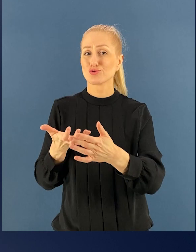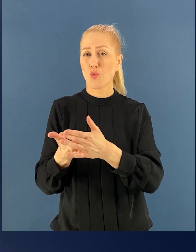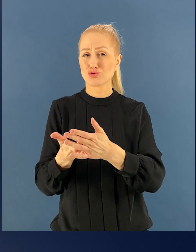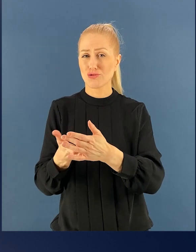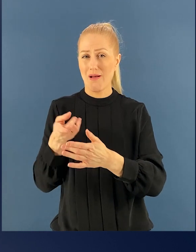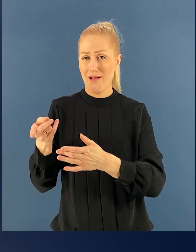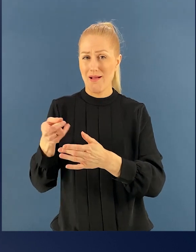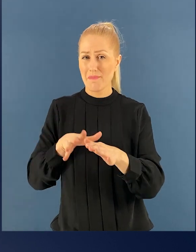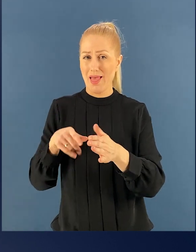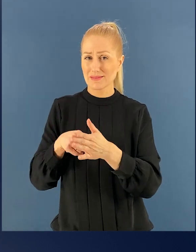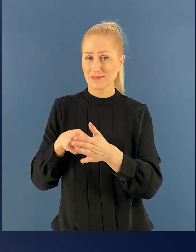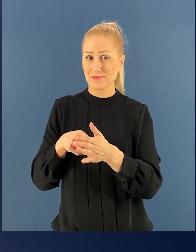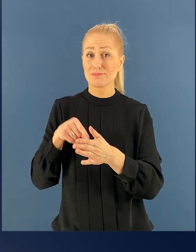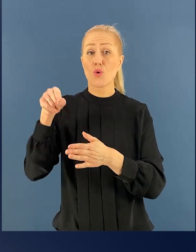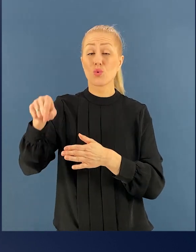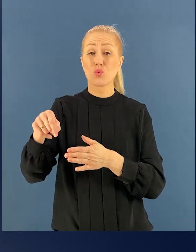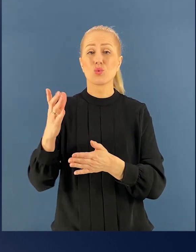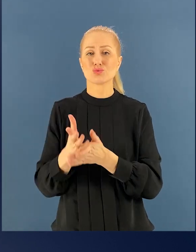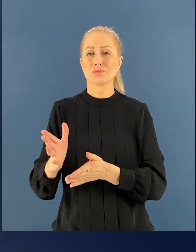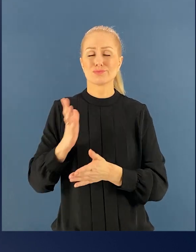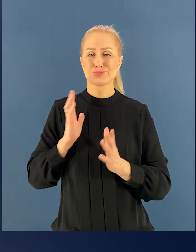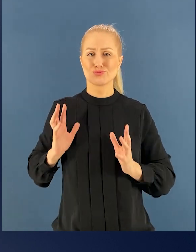czekały na nich czołgi, czekali na nich